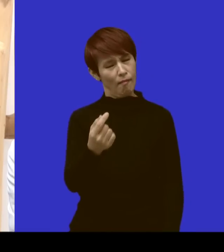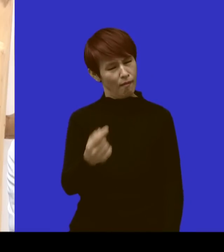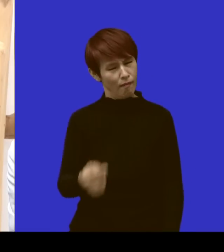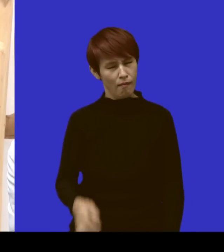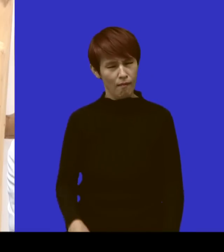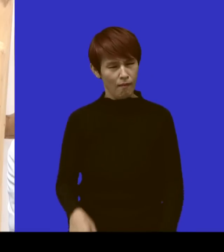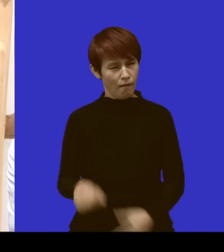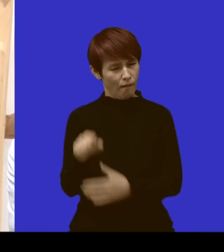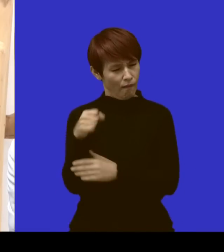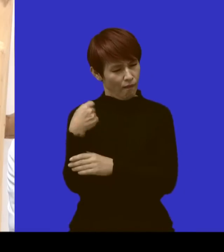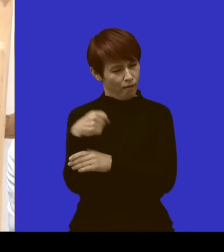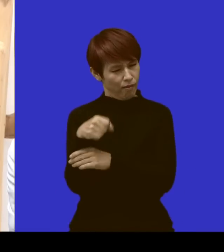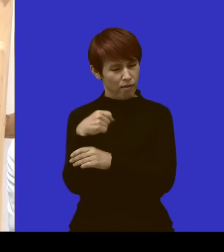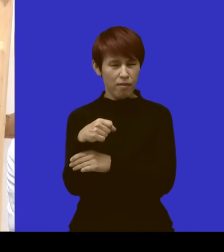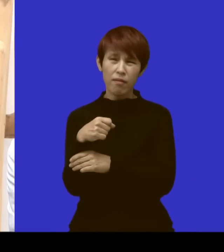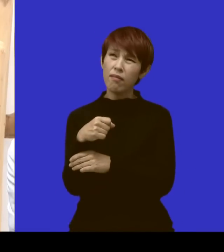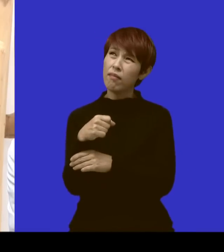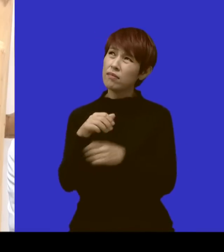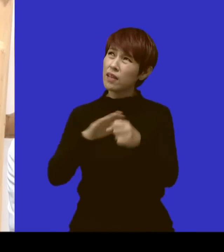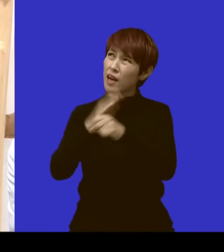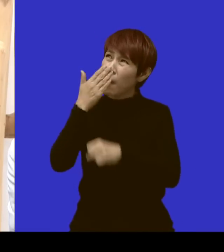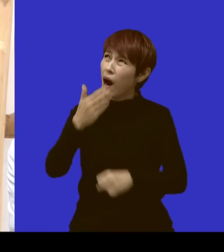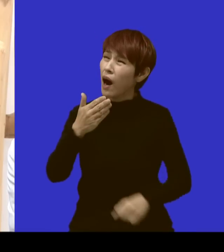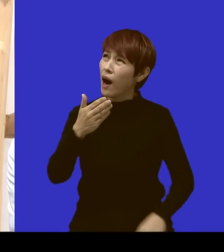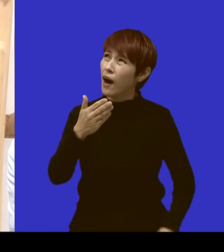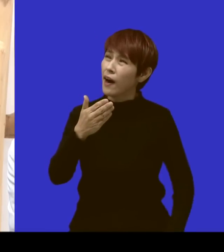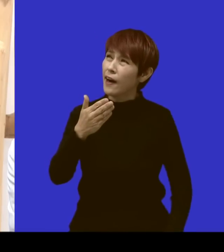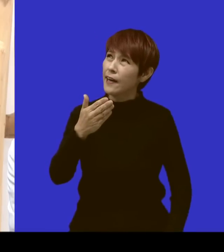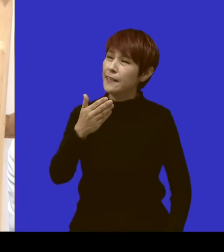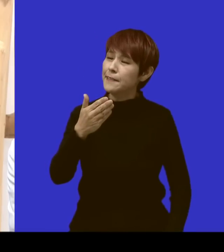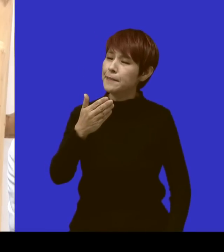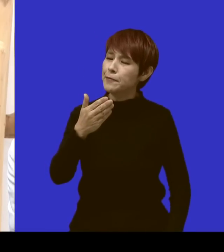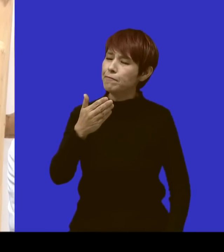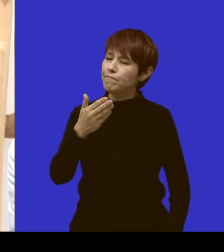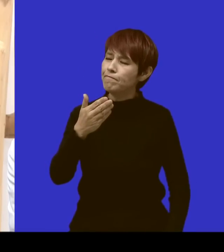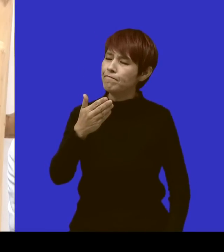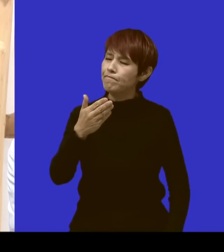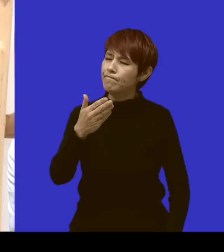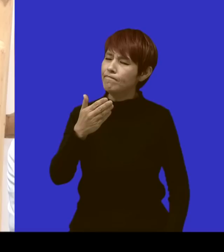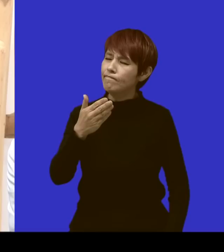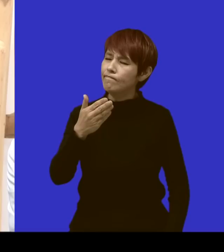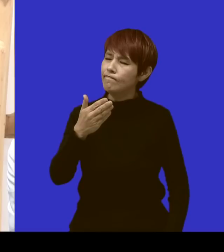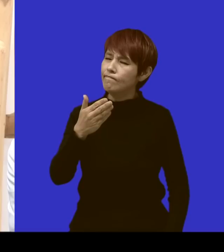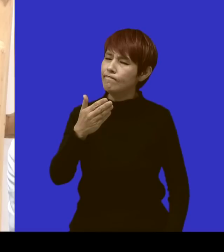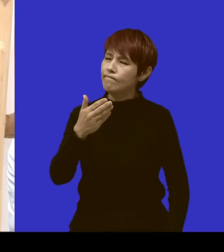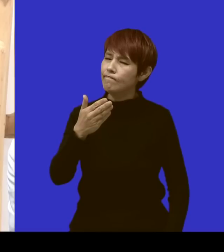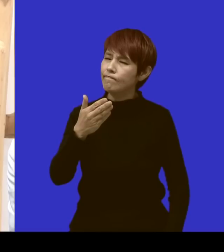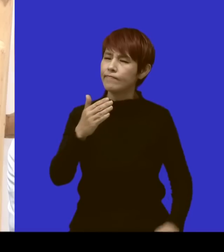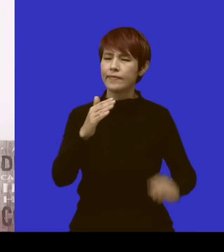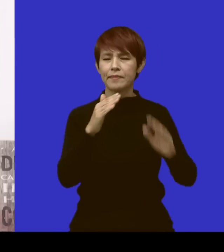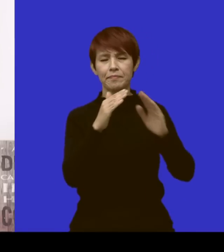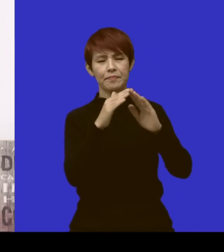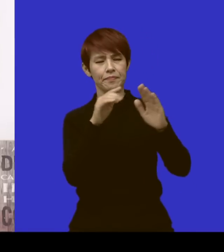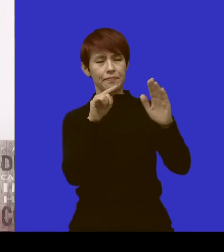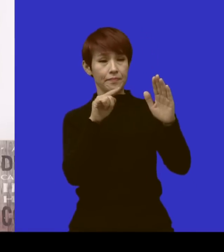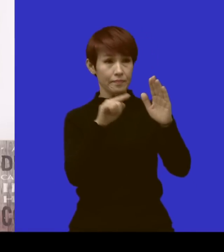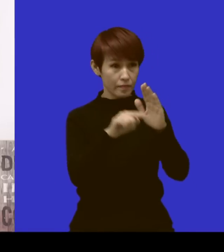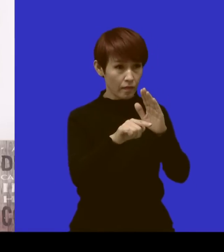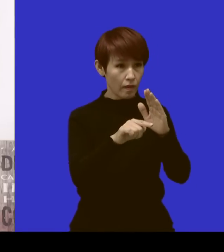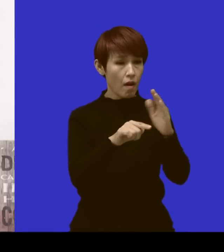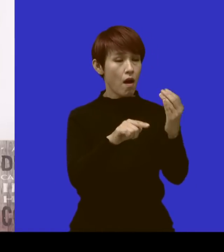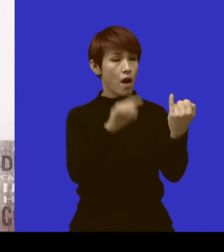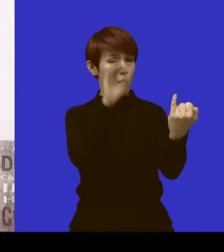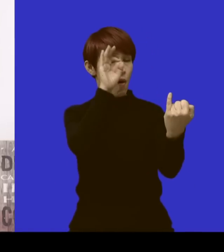그게 아니라고 생각을 했는데 예. 그 음성을 듣고 마음 가운데 울림을 듣고 들어왔는데 이